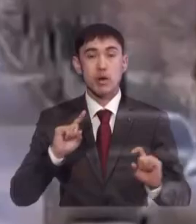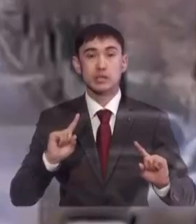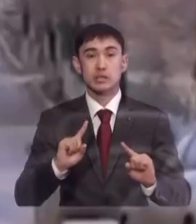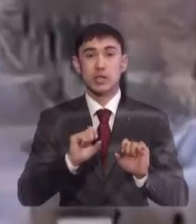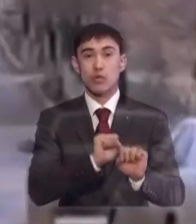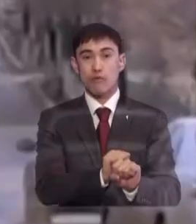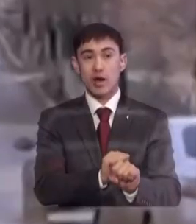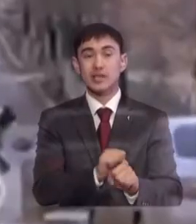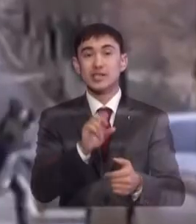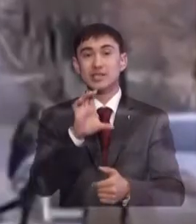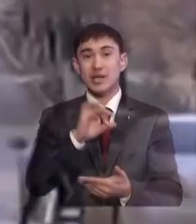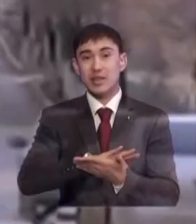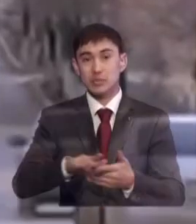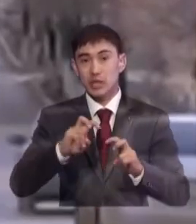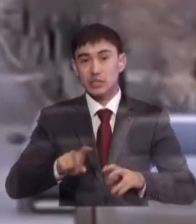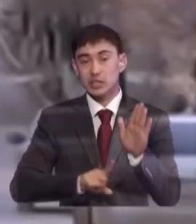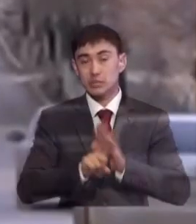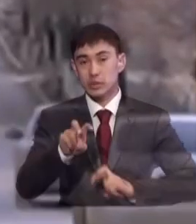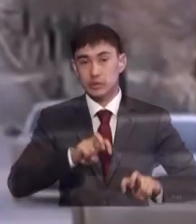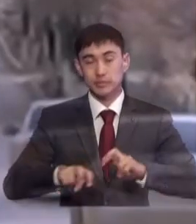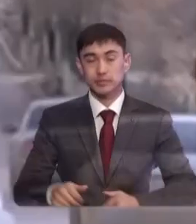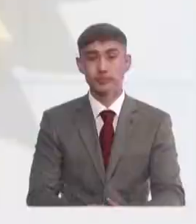а санитарной инспекции начато расследование.